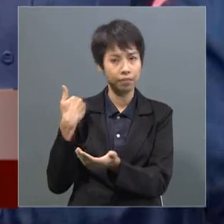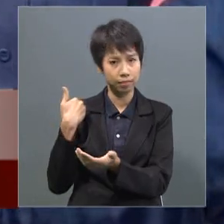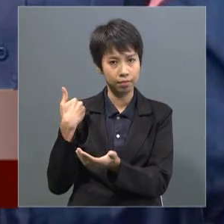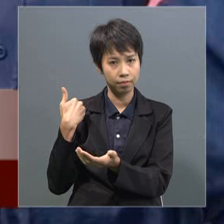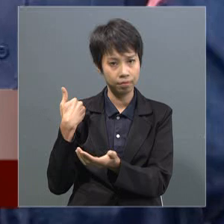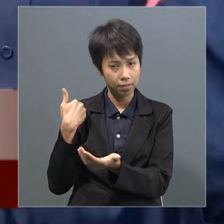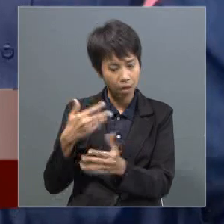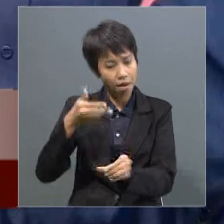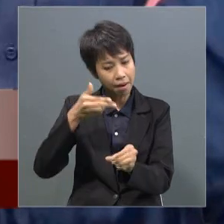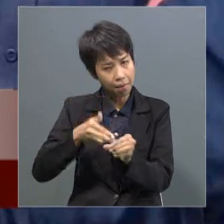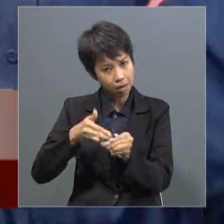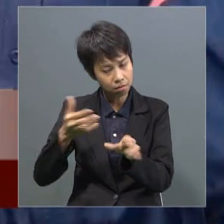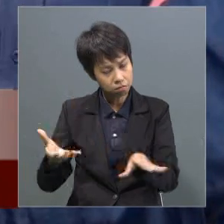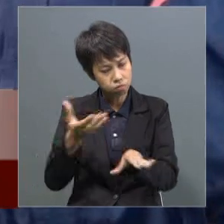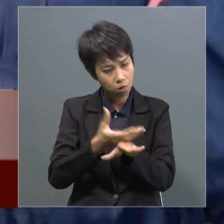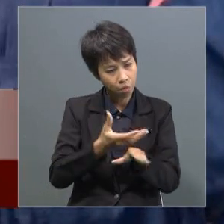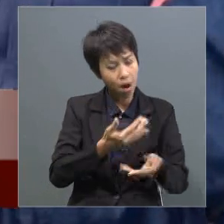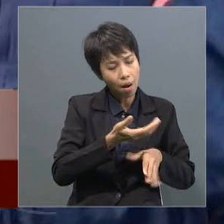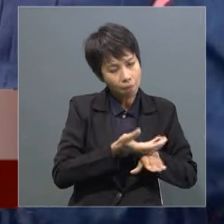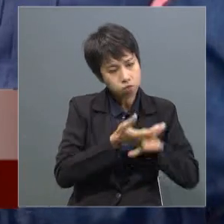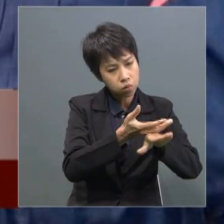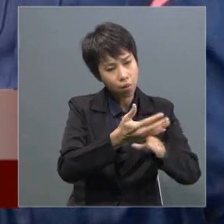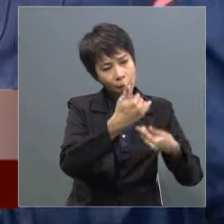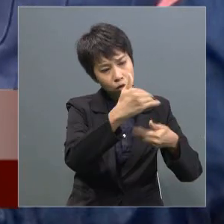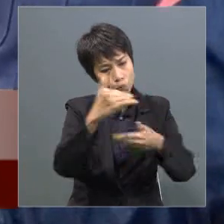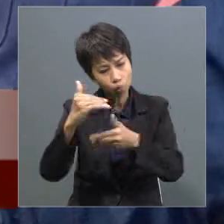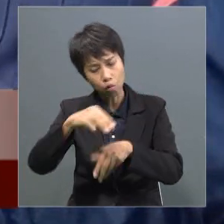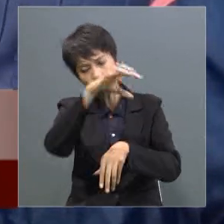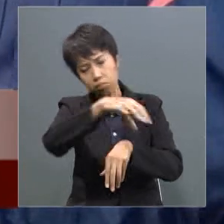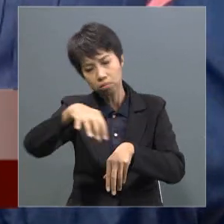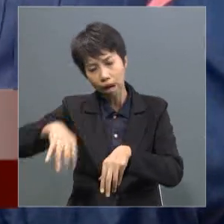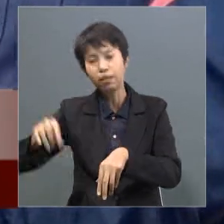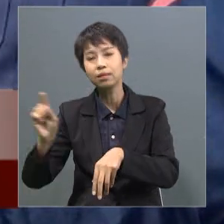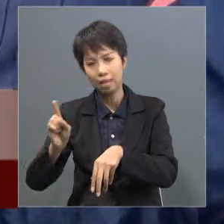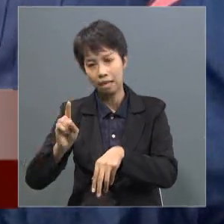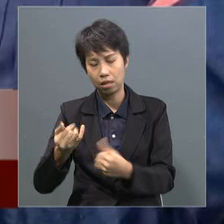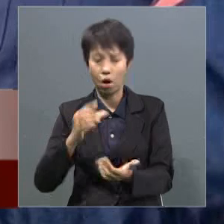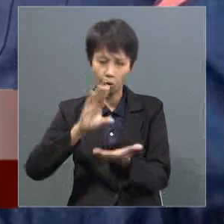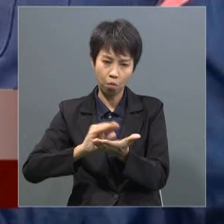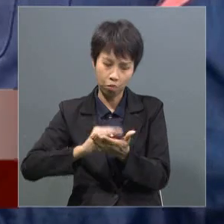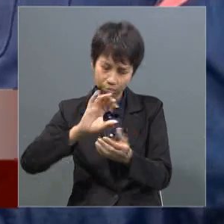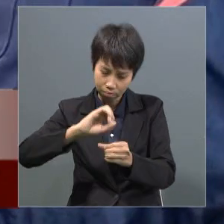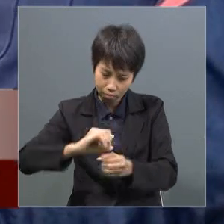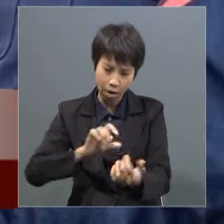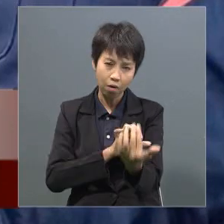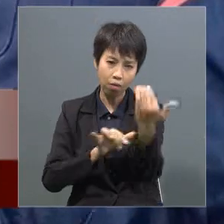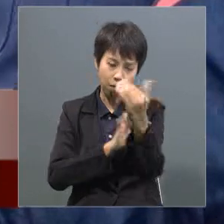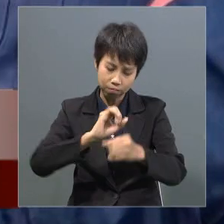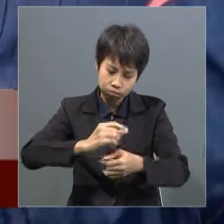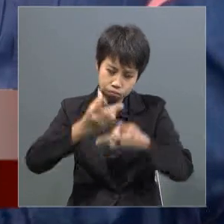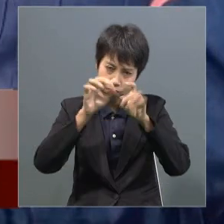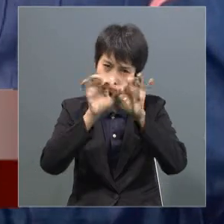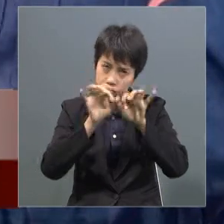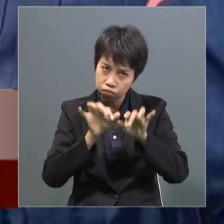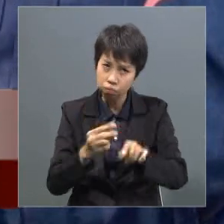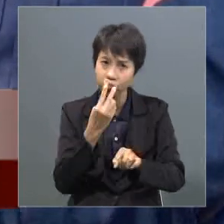ขนส่งน้ำมันที่ไหนบ้างเมื่อใดบ้างก็ได้ข้อมูลไปพอสมควร มีความเชื่อมโยงกับกลุ่ม